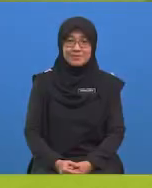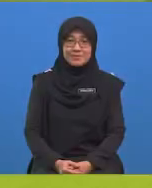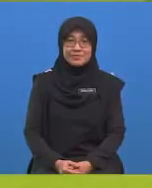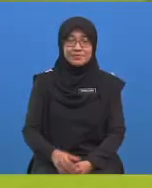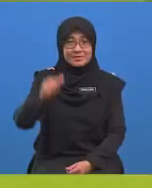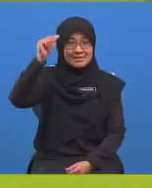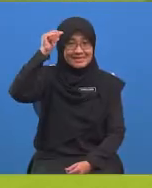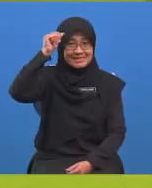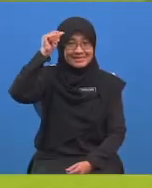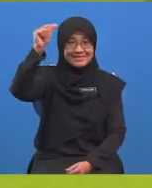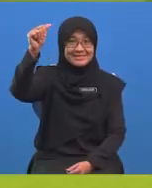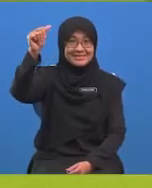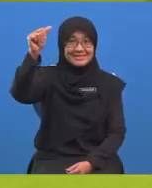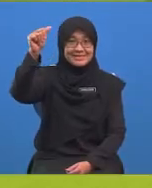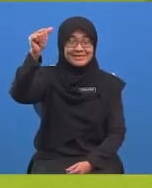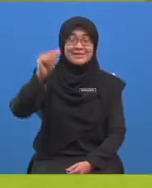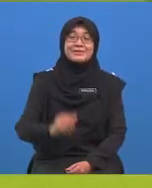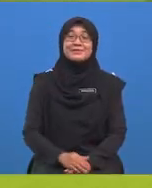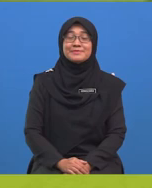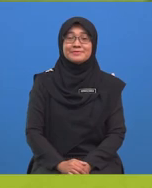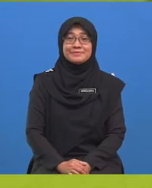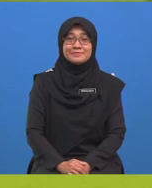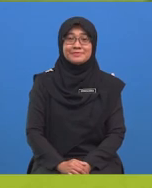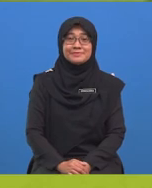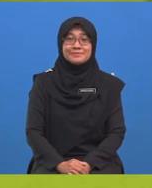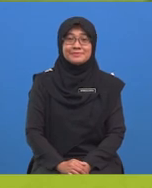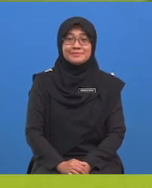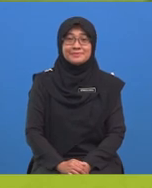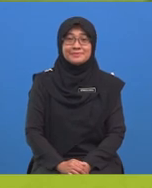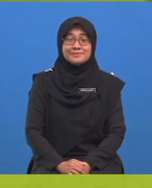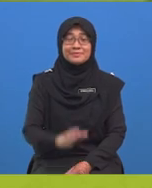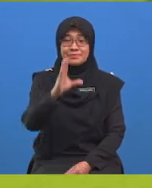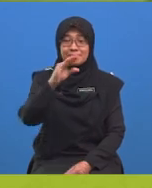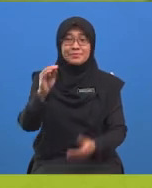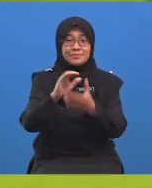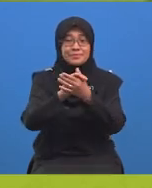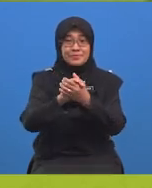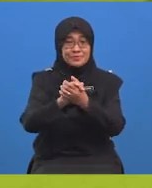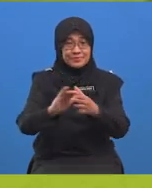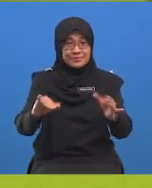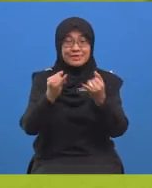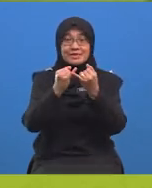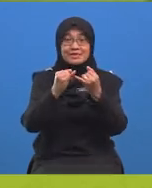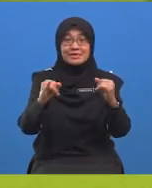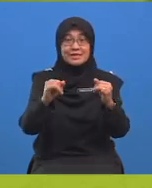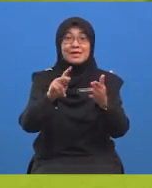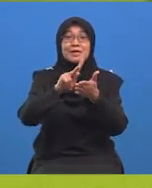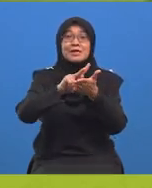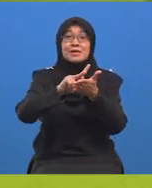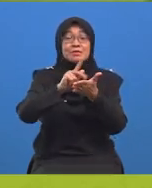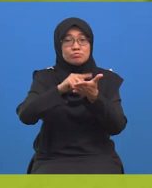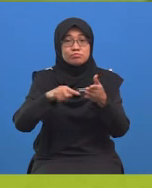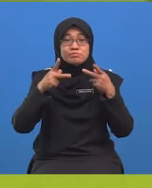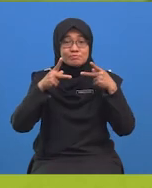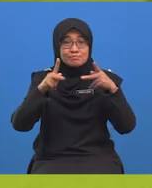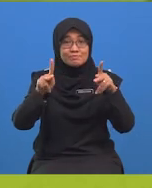Bismillahirrahmanirrahim. Assalamualaikum warahmatullahi wabarakatuh. Dan selamat sejahtera. Apa khabar